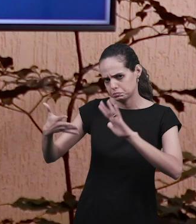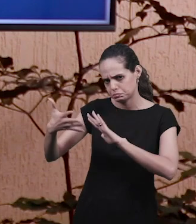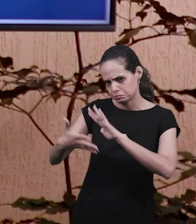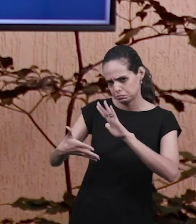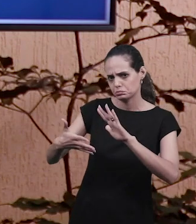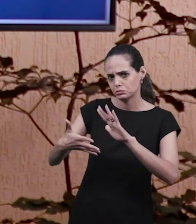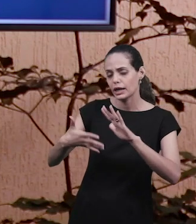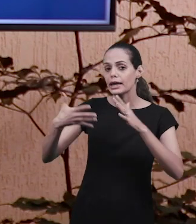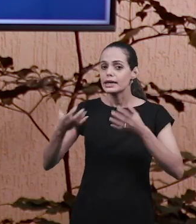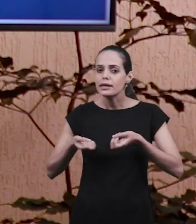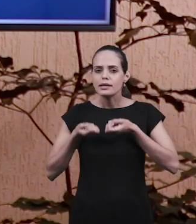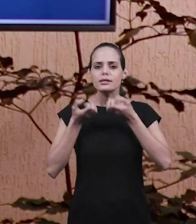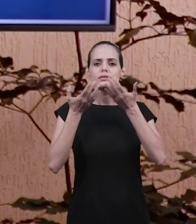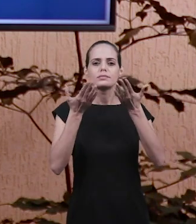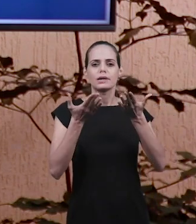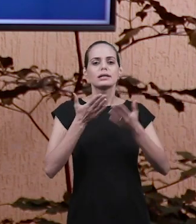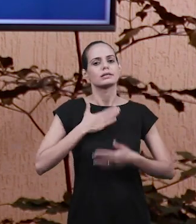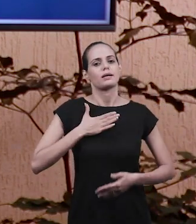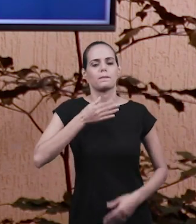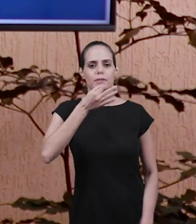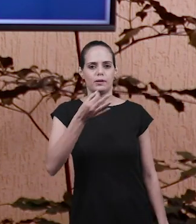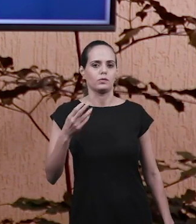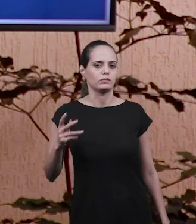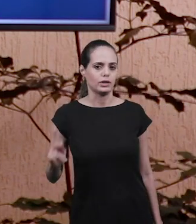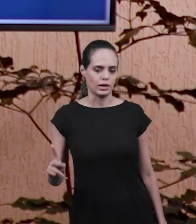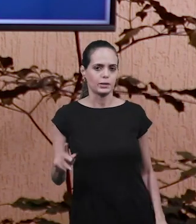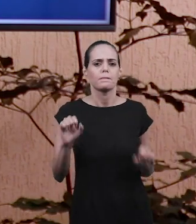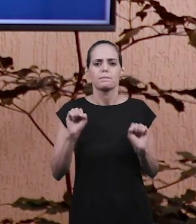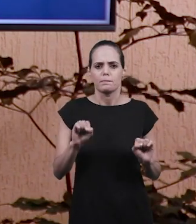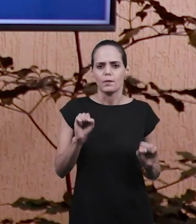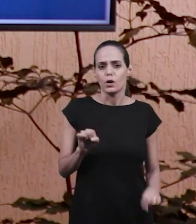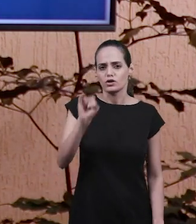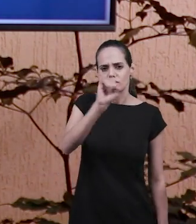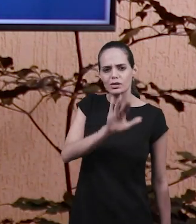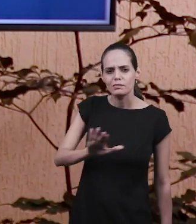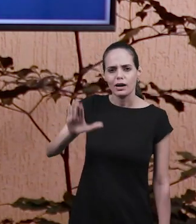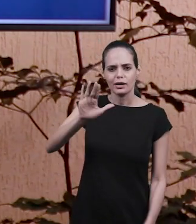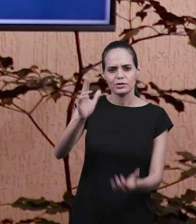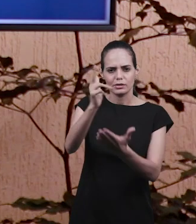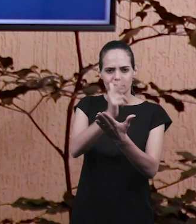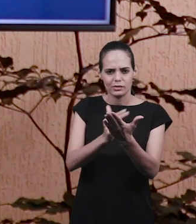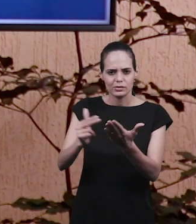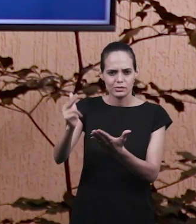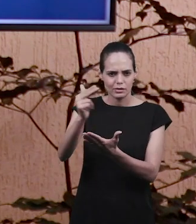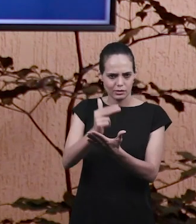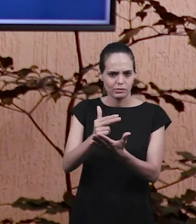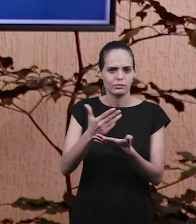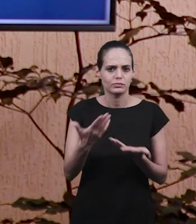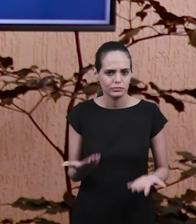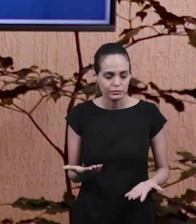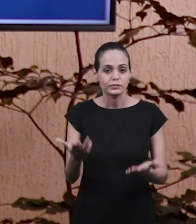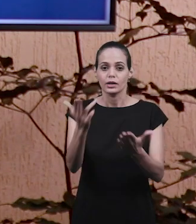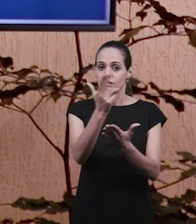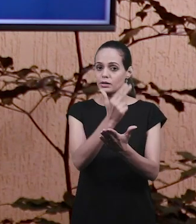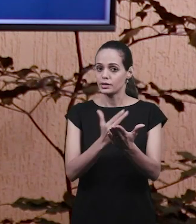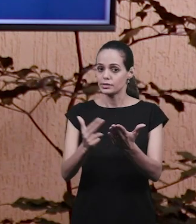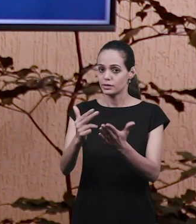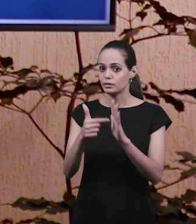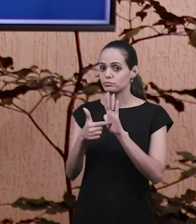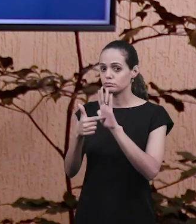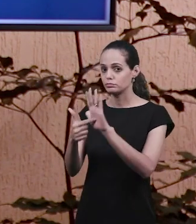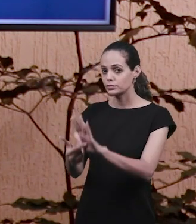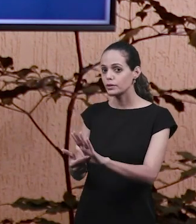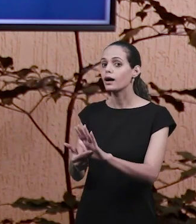ou alors afin qu'elle puisse exprimer son opinion. Je peux utiliser un dessin. Dans le dessin, l'image, elle aide l'enfant